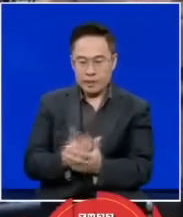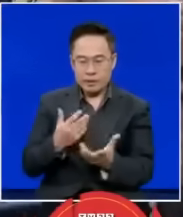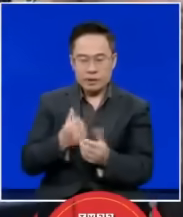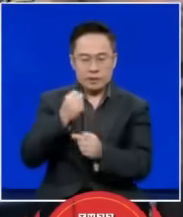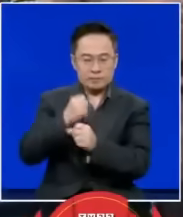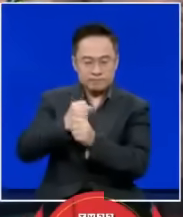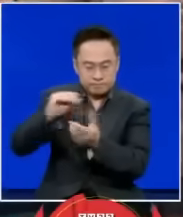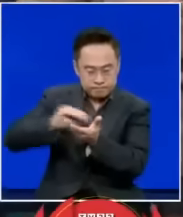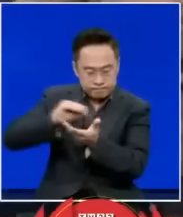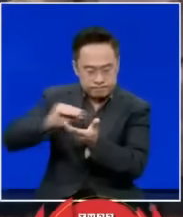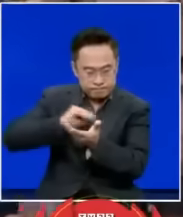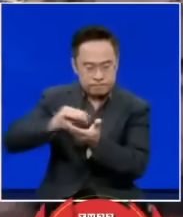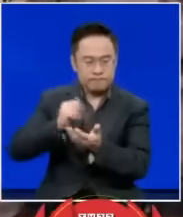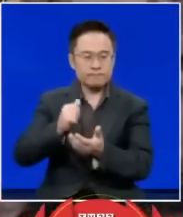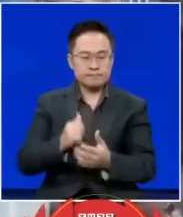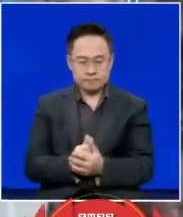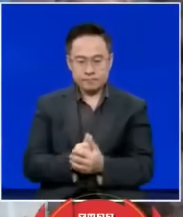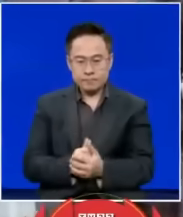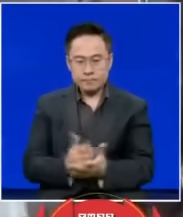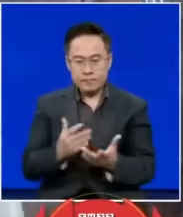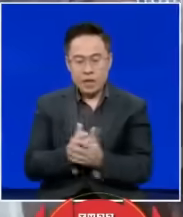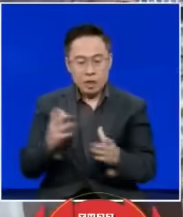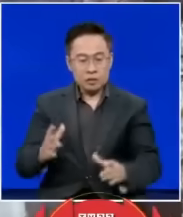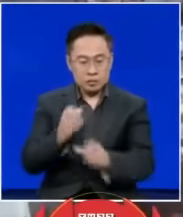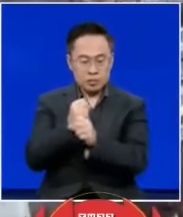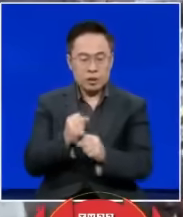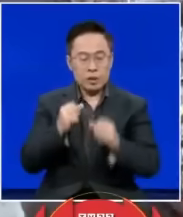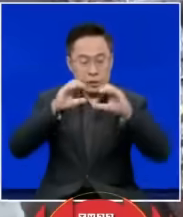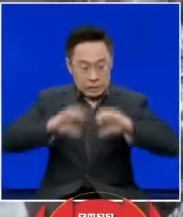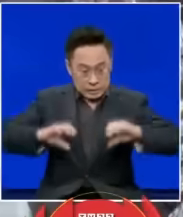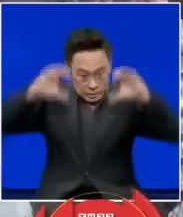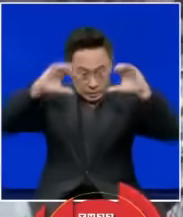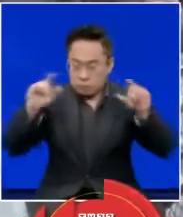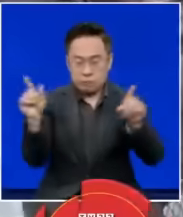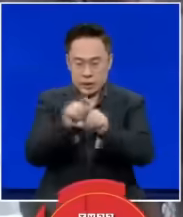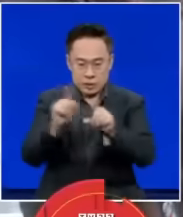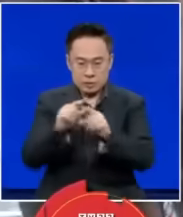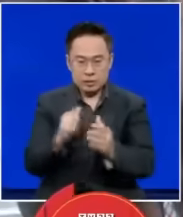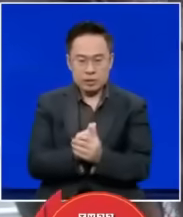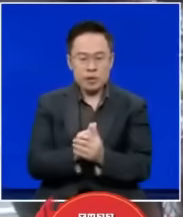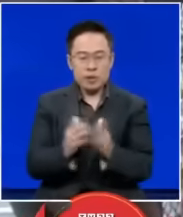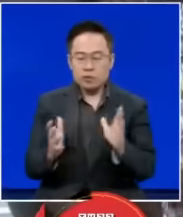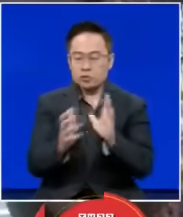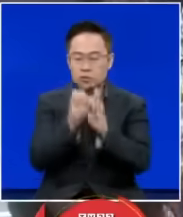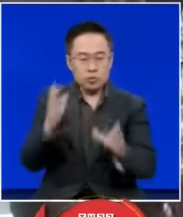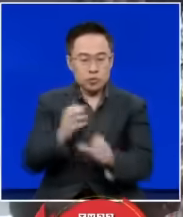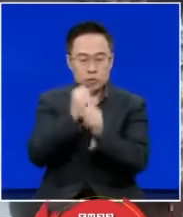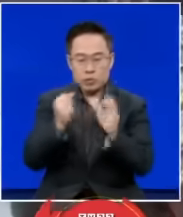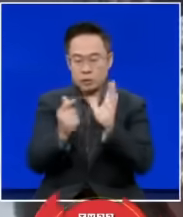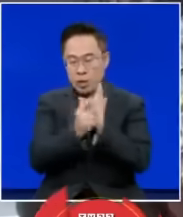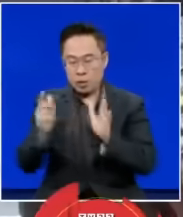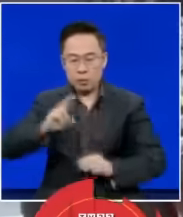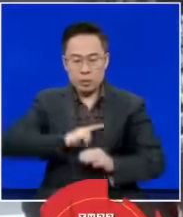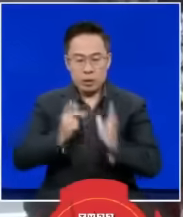อ่ะหลายครั้งอ่ะมันไม่ใช่กรณีตำรวจนะหมายถึงที่อื่นก็ด้วยนะฮะจะออกดีๆหรือจะให้มีคำสั่งให้ออ